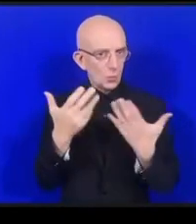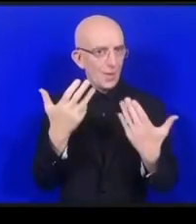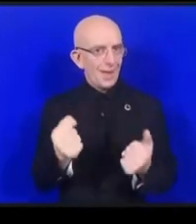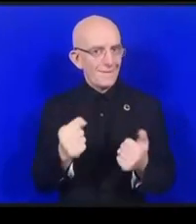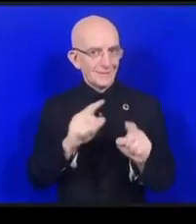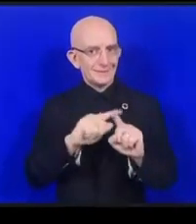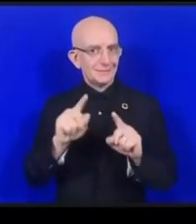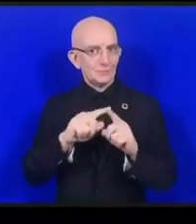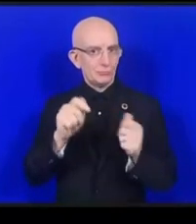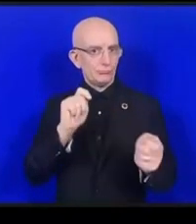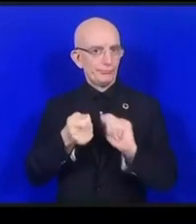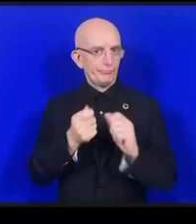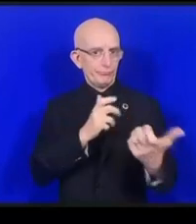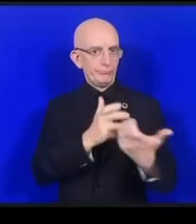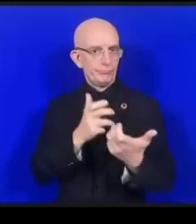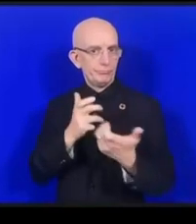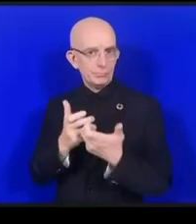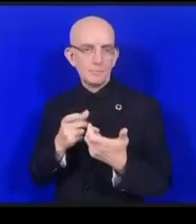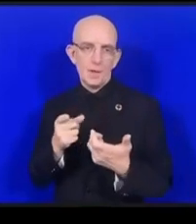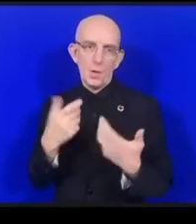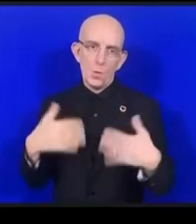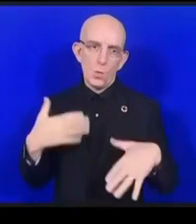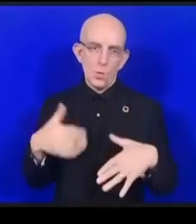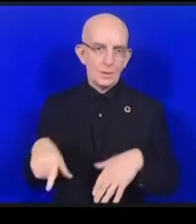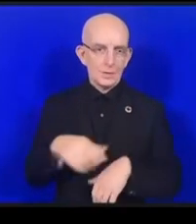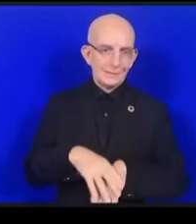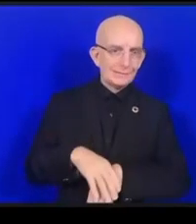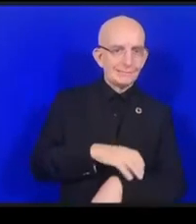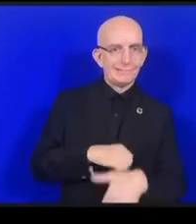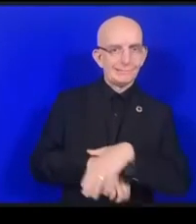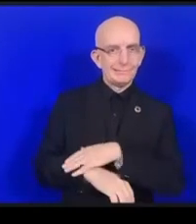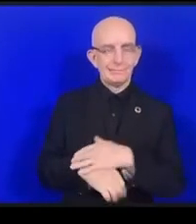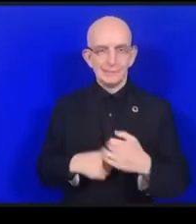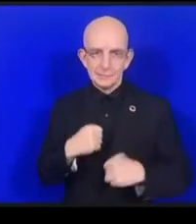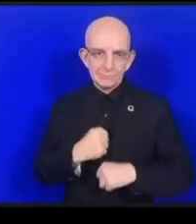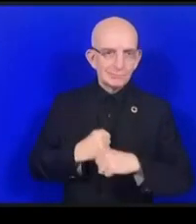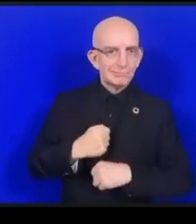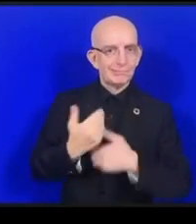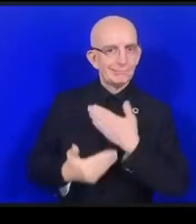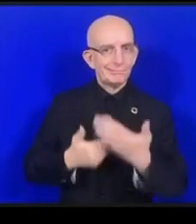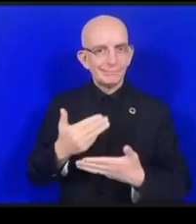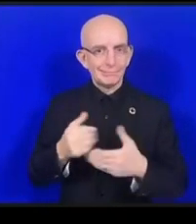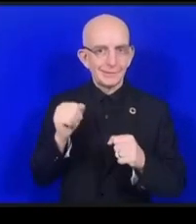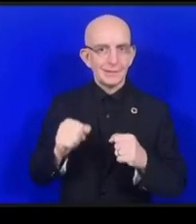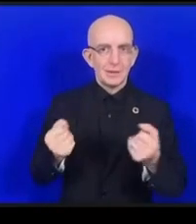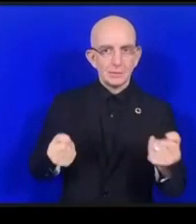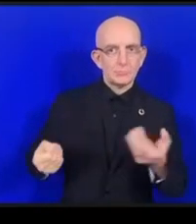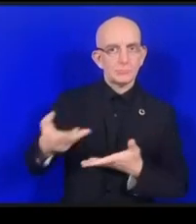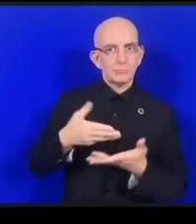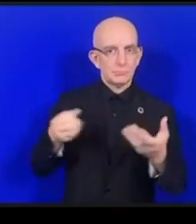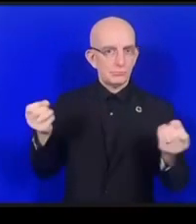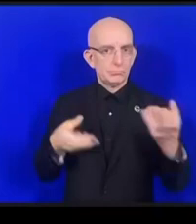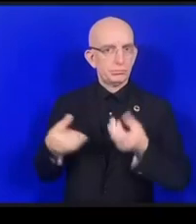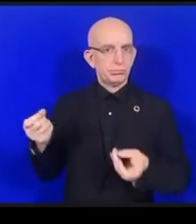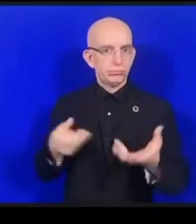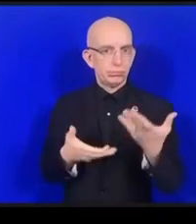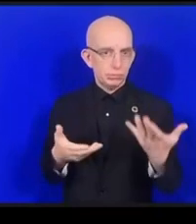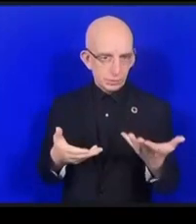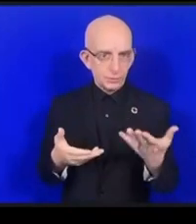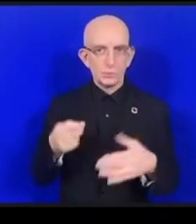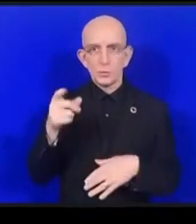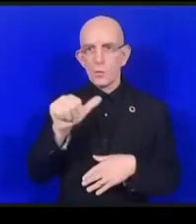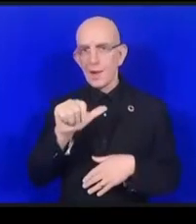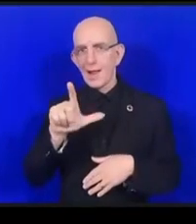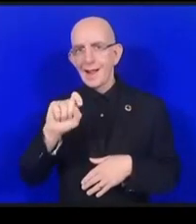разработаны руковод доступу к веб-контенту и мы видим как оно сегодня берётся на